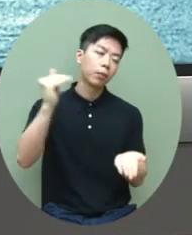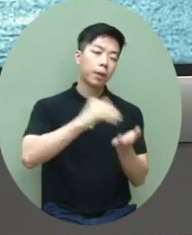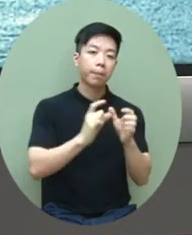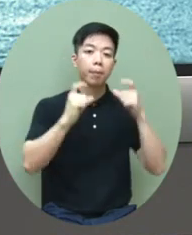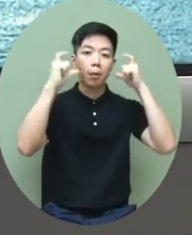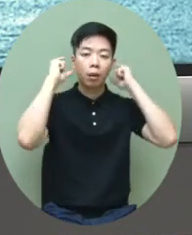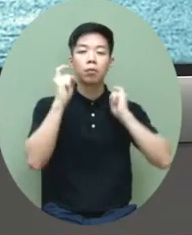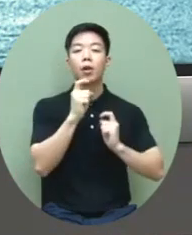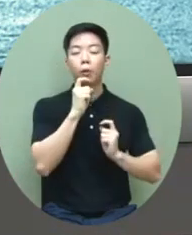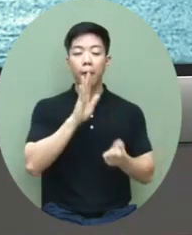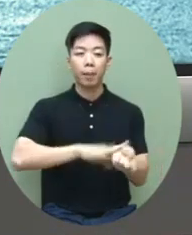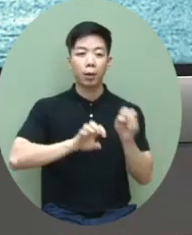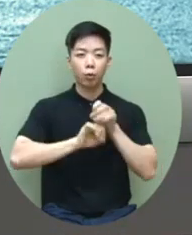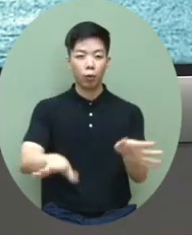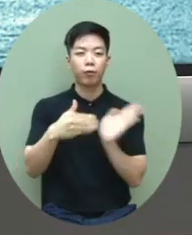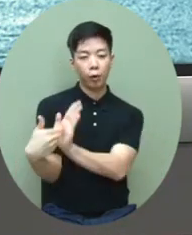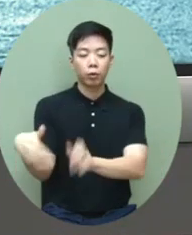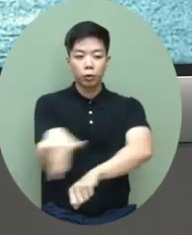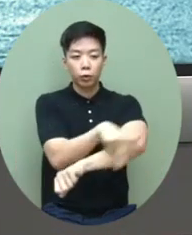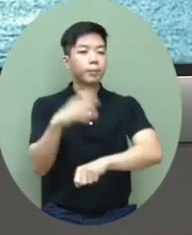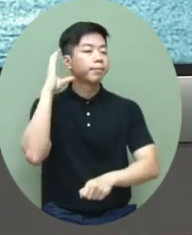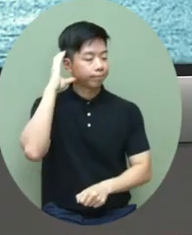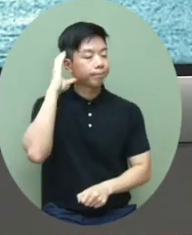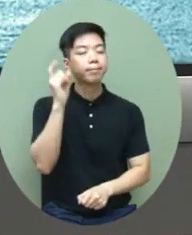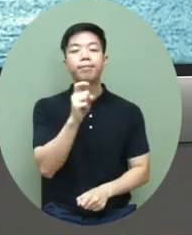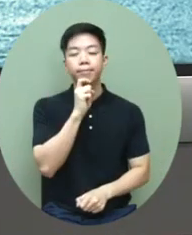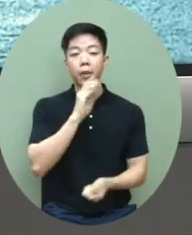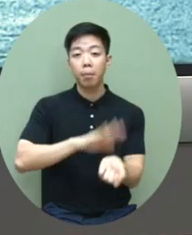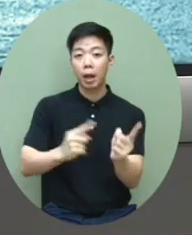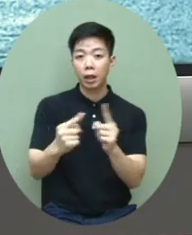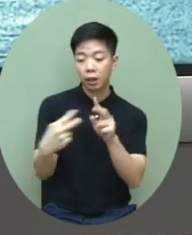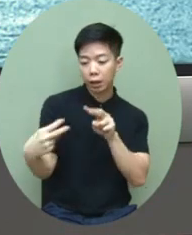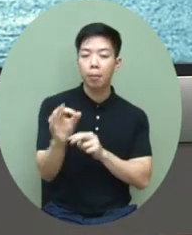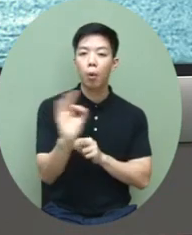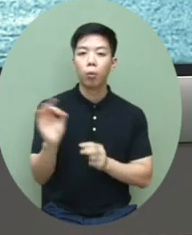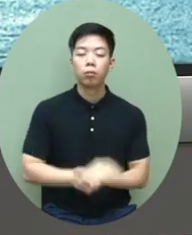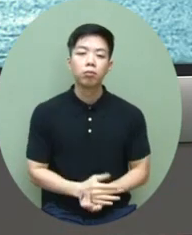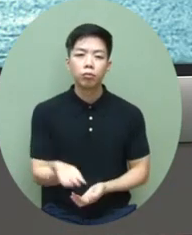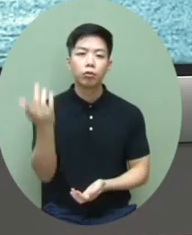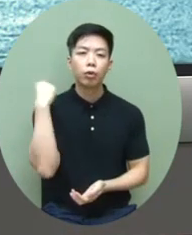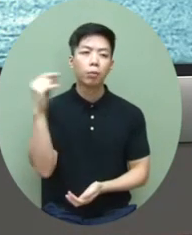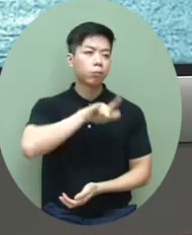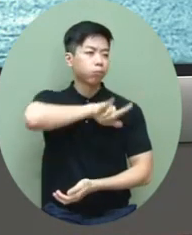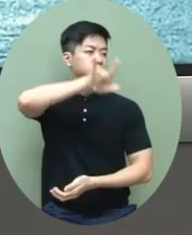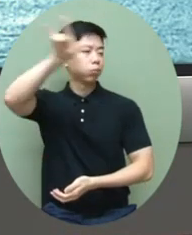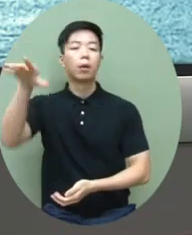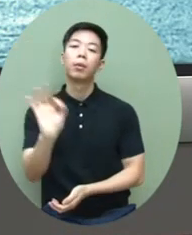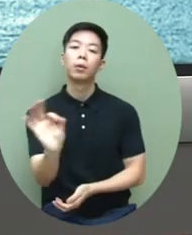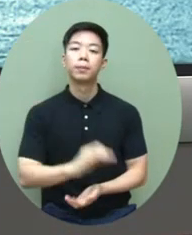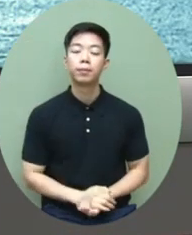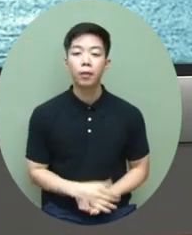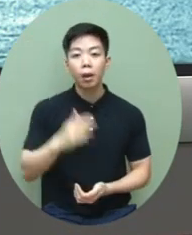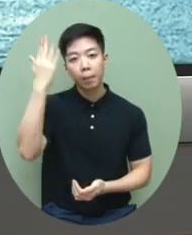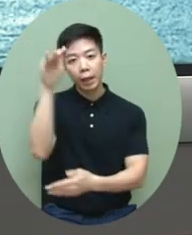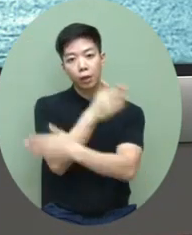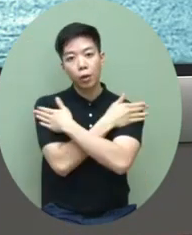守有關感染控制措施。亦都冇接觸病人，佢亦都最近係冇外遊記錄嘅。明愛醫院已經為相關的